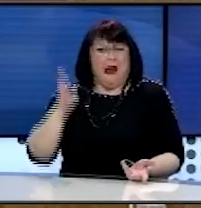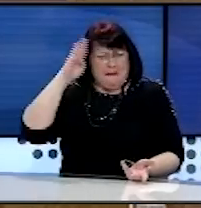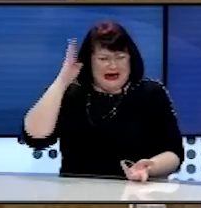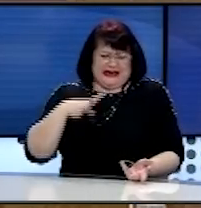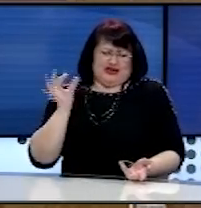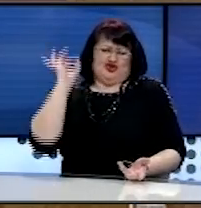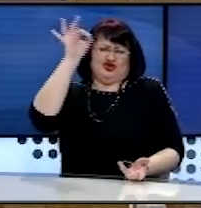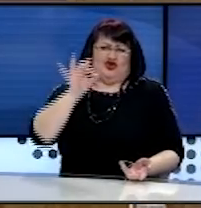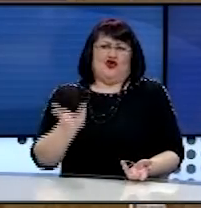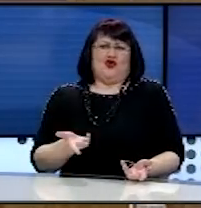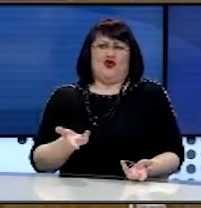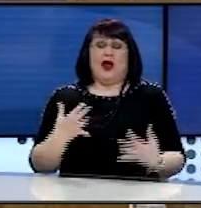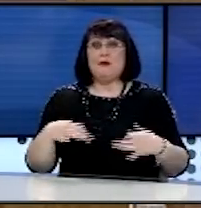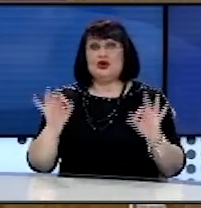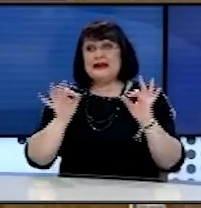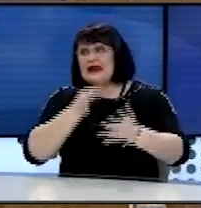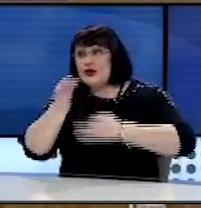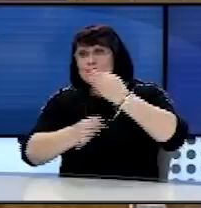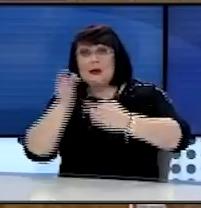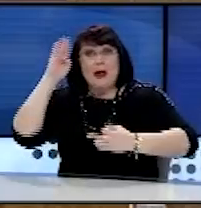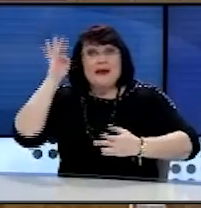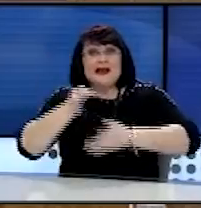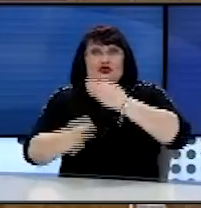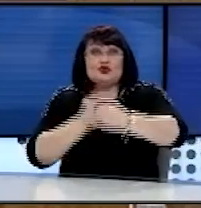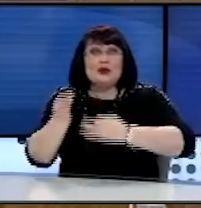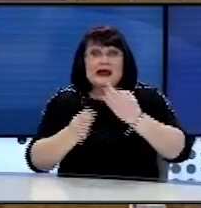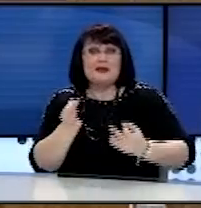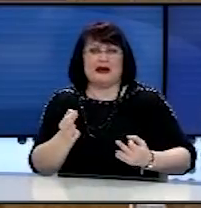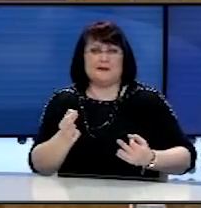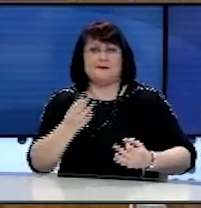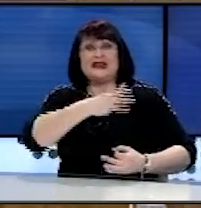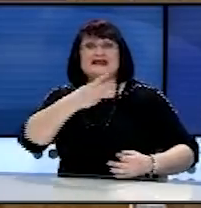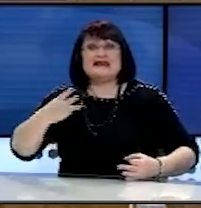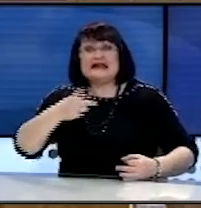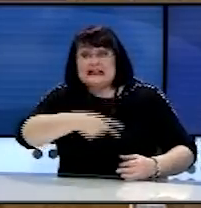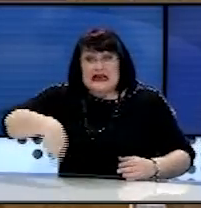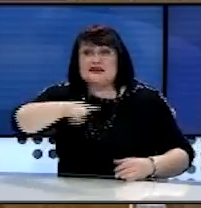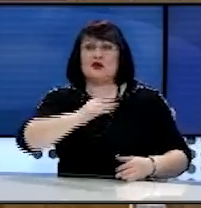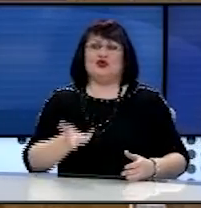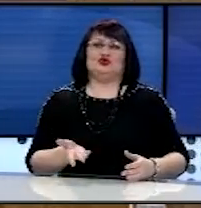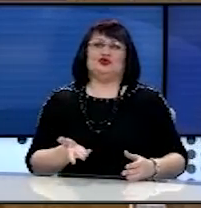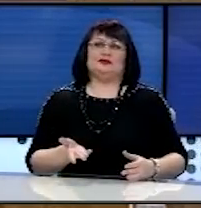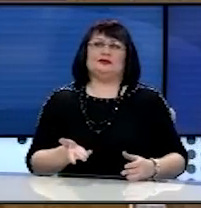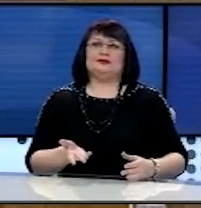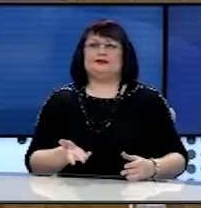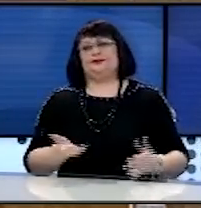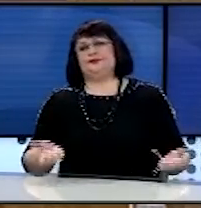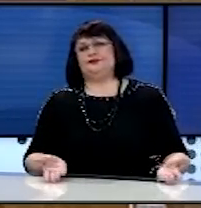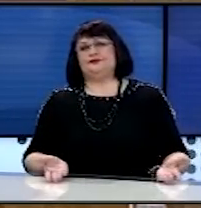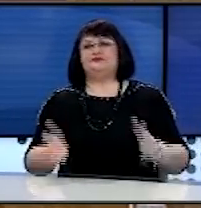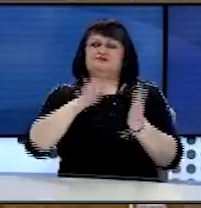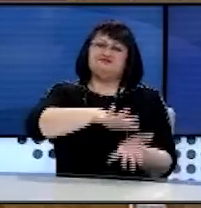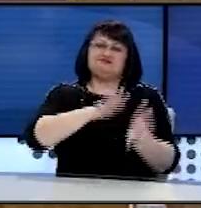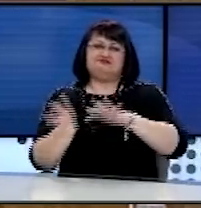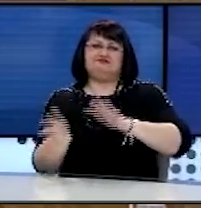πρώτη στιγμή σας το είχαν ξεκαθαρίσει οι Αμερικάνοι και σε εσάς και σε όλους. Άλλες αντιφάσεις